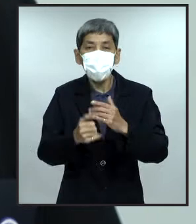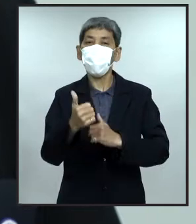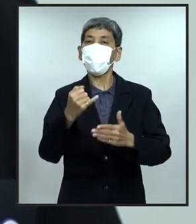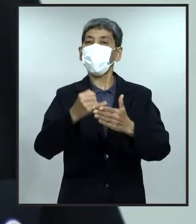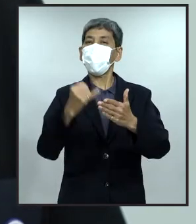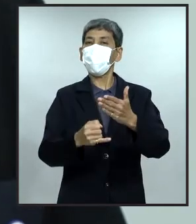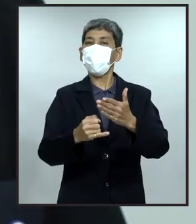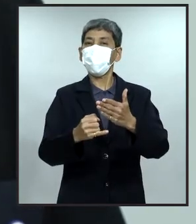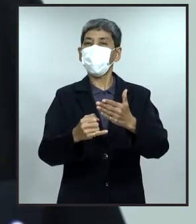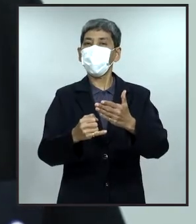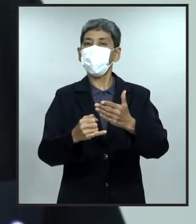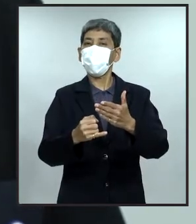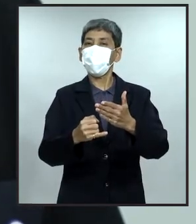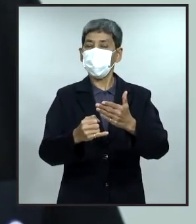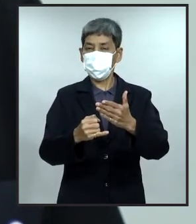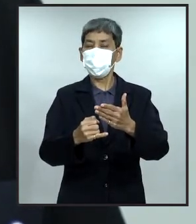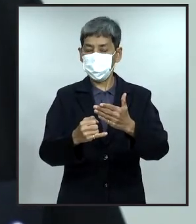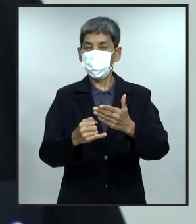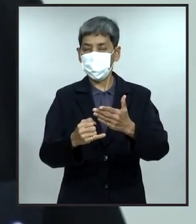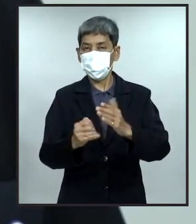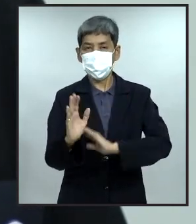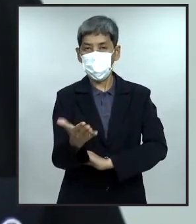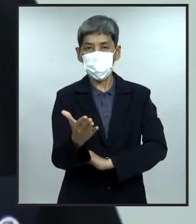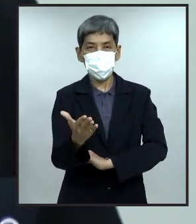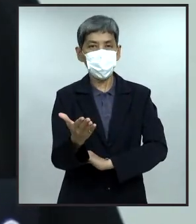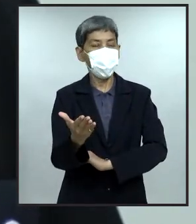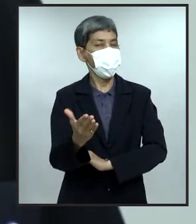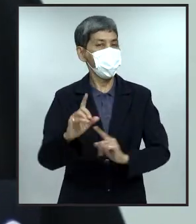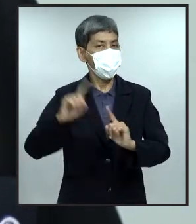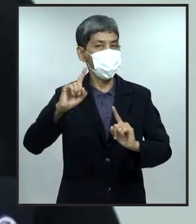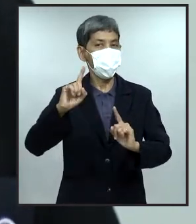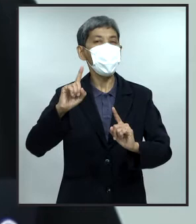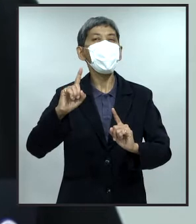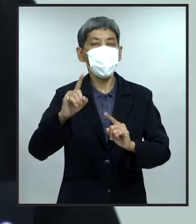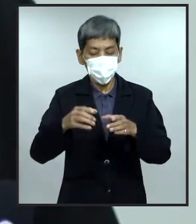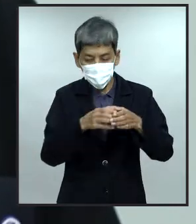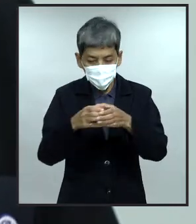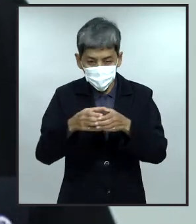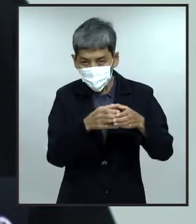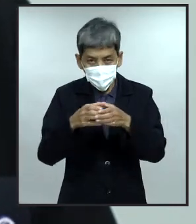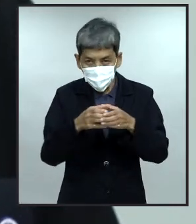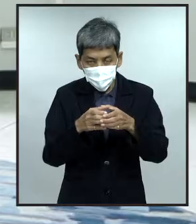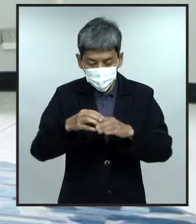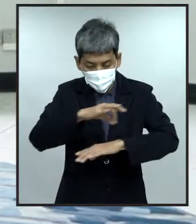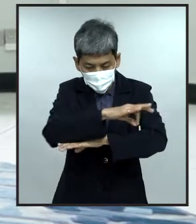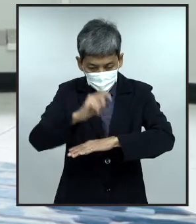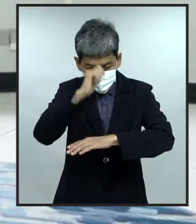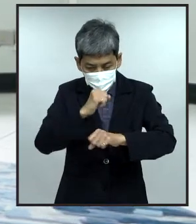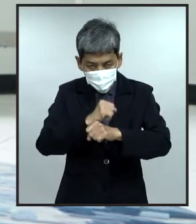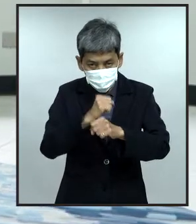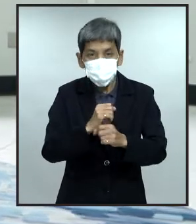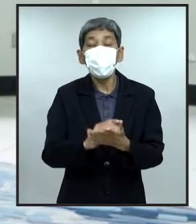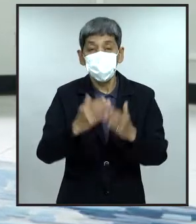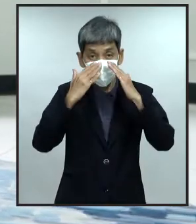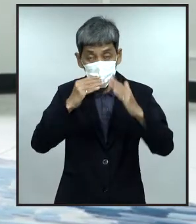ก็ได้รับเกียรตินิยมอันดับหนึ่งของคณะวิศวะจุฬา ก็คือน้องๆเ